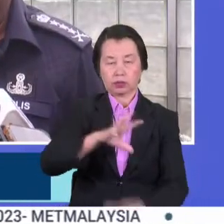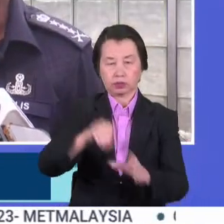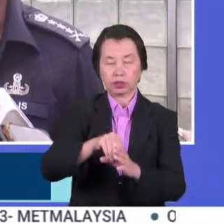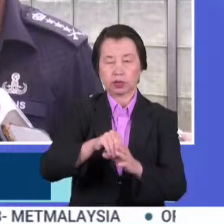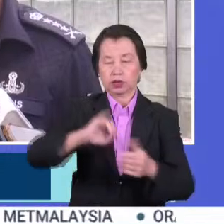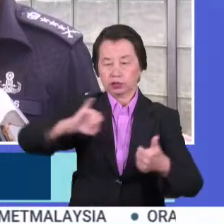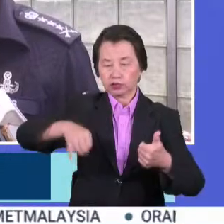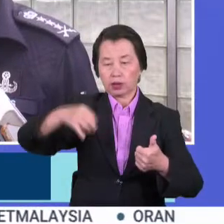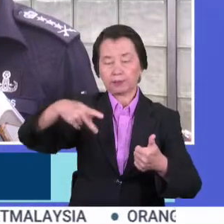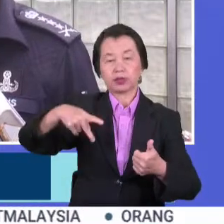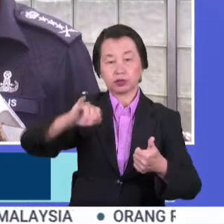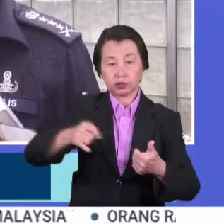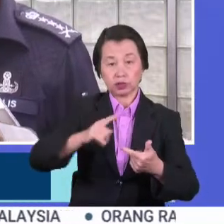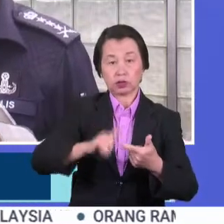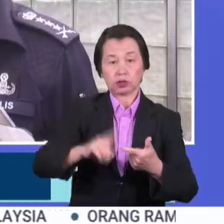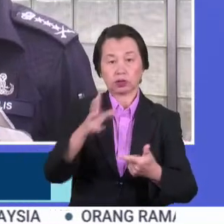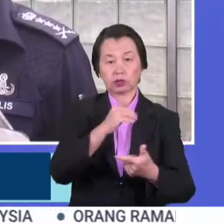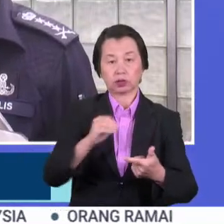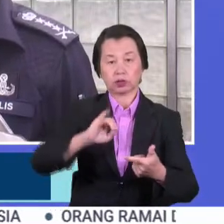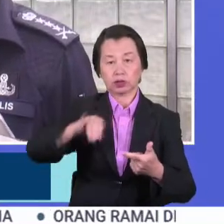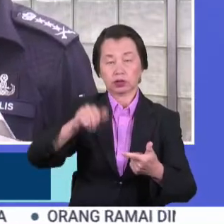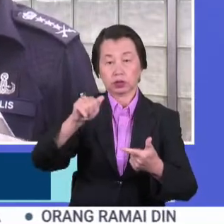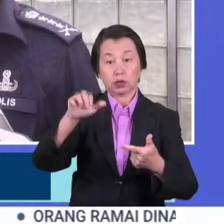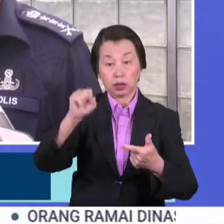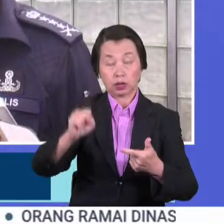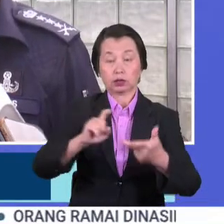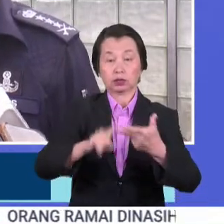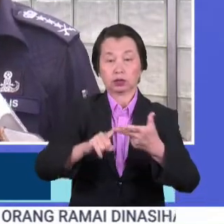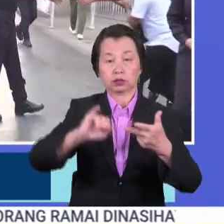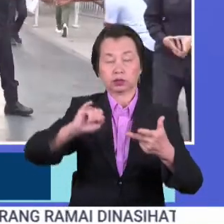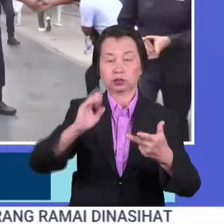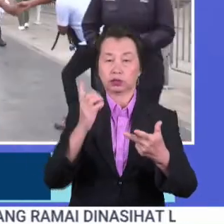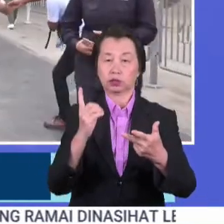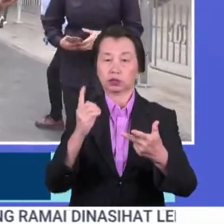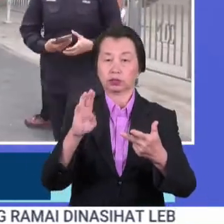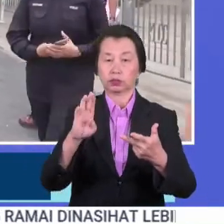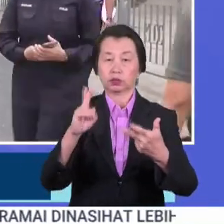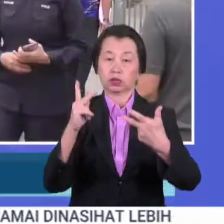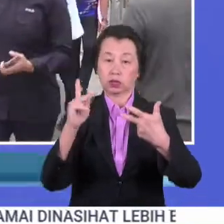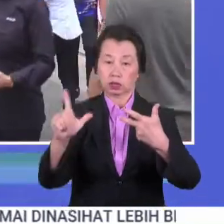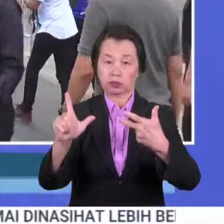kerjasama JPJ, Jabatan Alam Sekitar JAS dan DBKL.